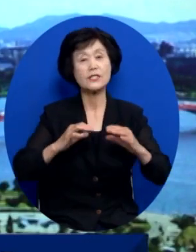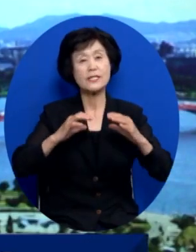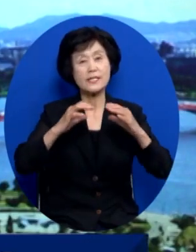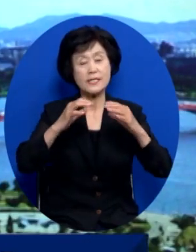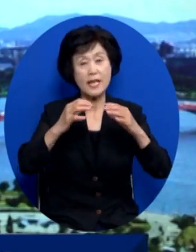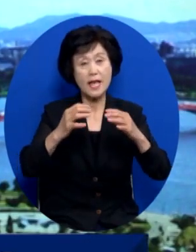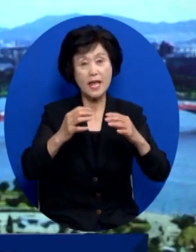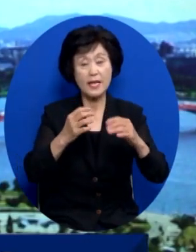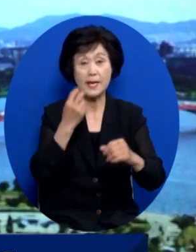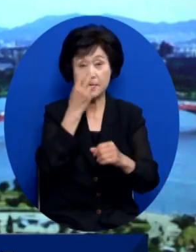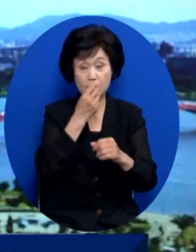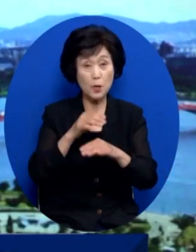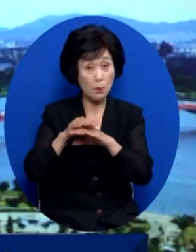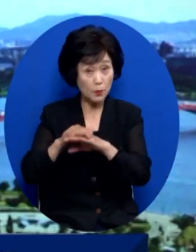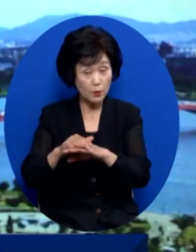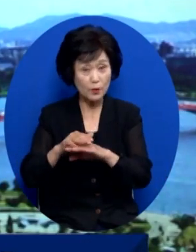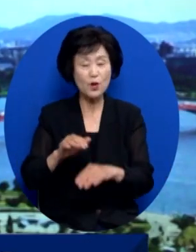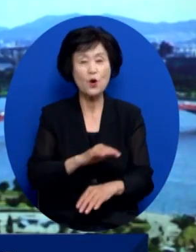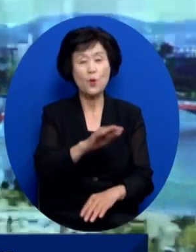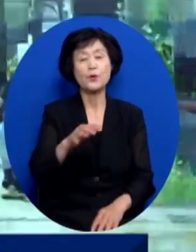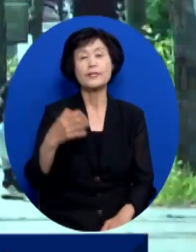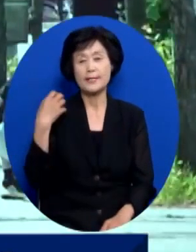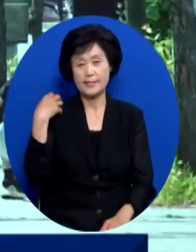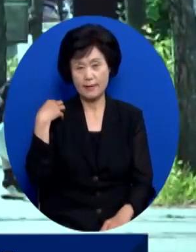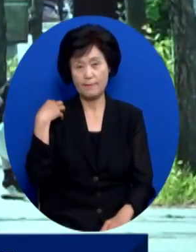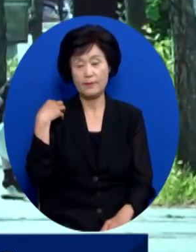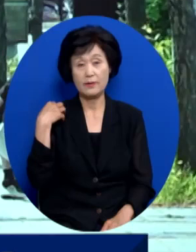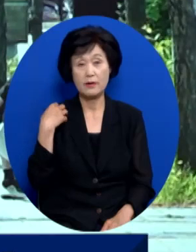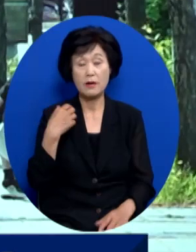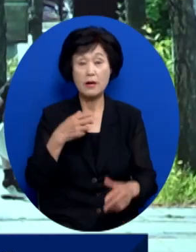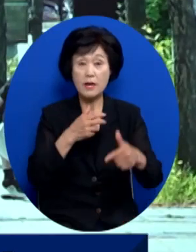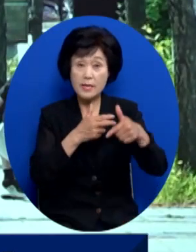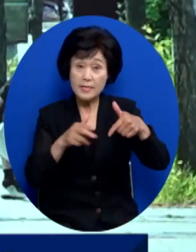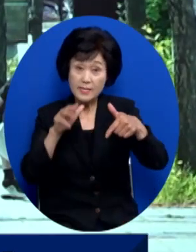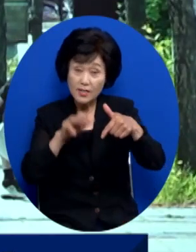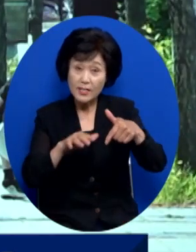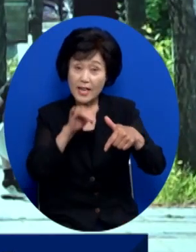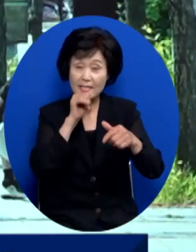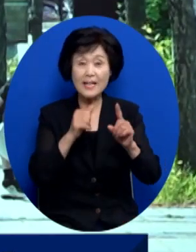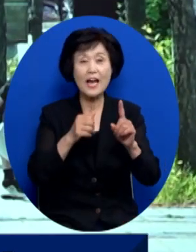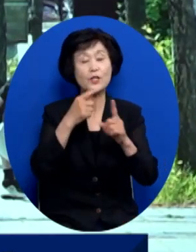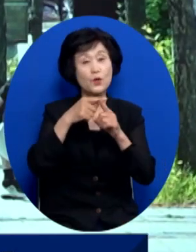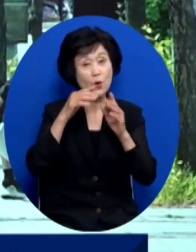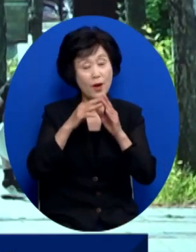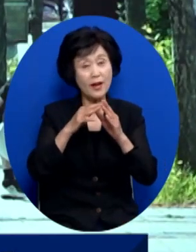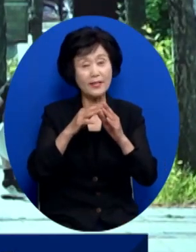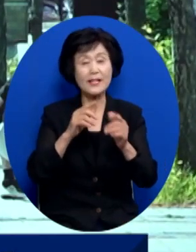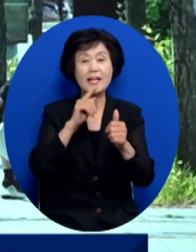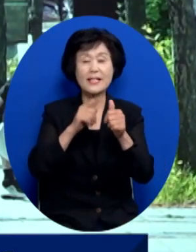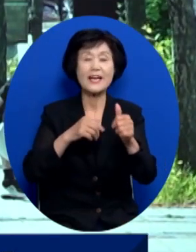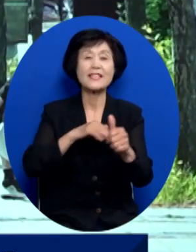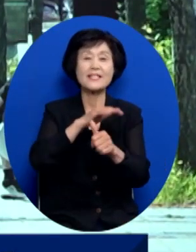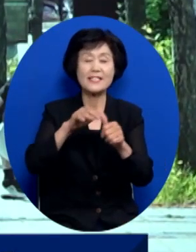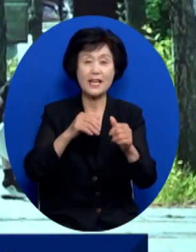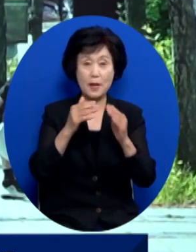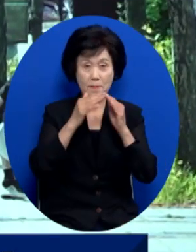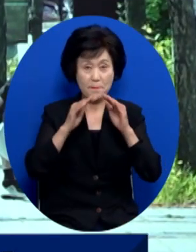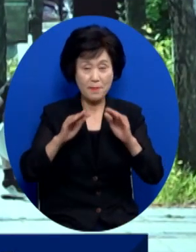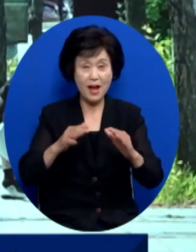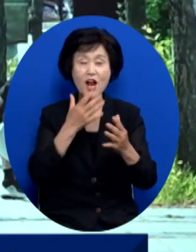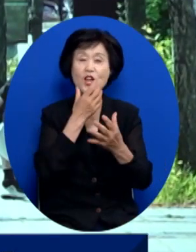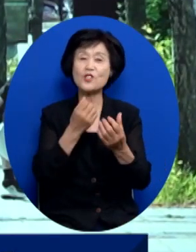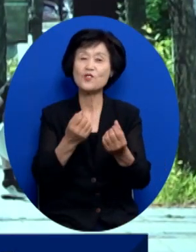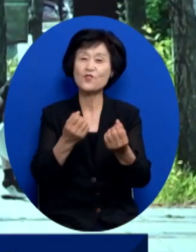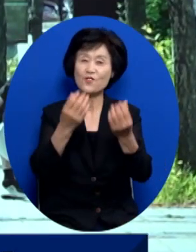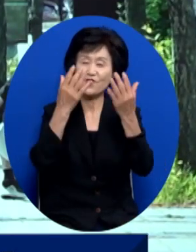것, 우리 모두의 의무이자 사명인데요. 인천의 한 교회는 자연사랑 마을 축제를 열어 환경보호를 위한